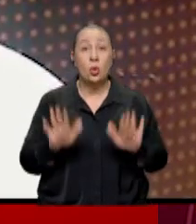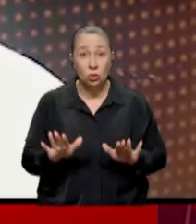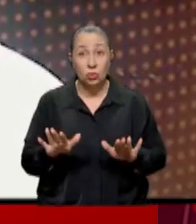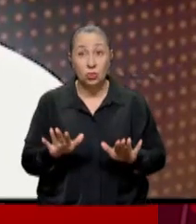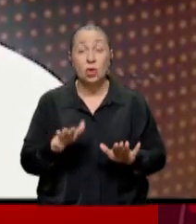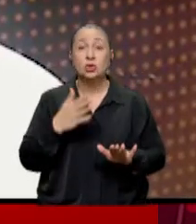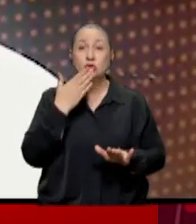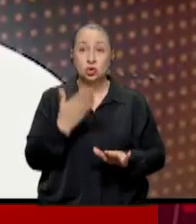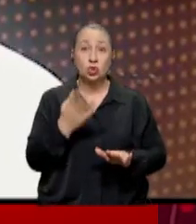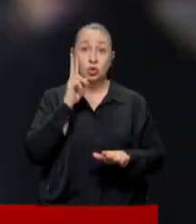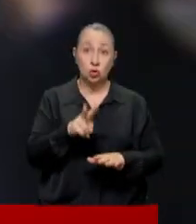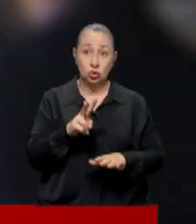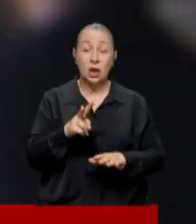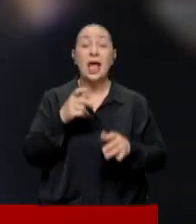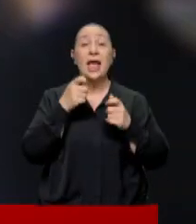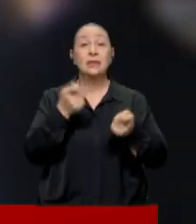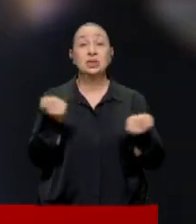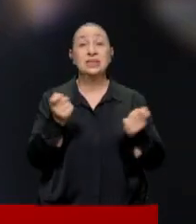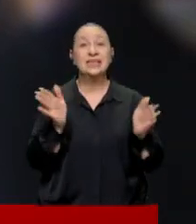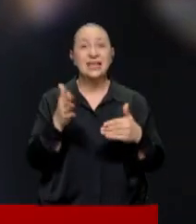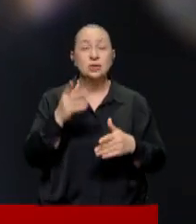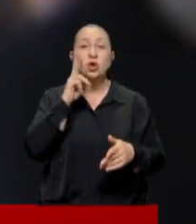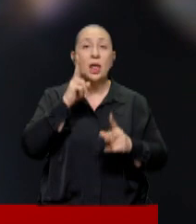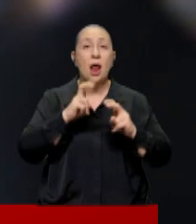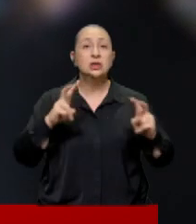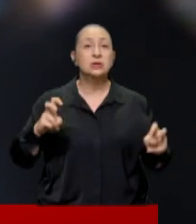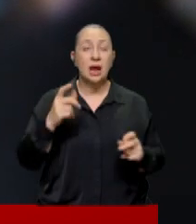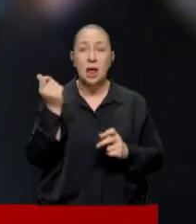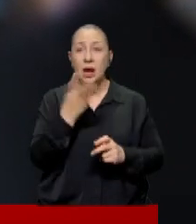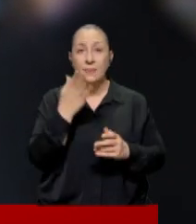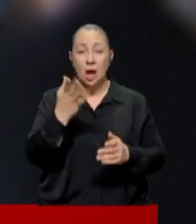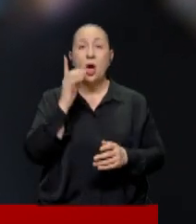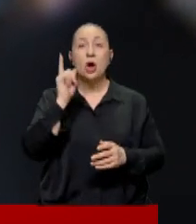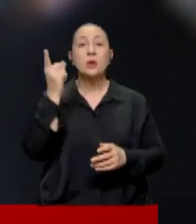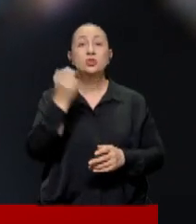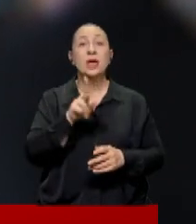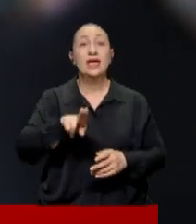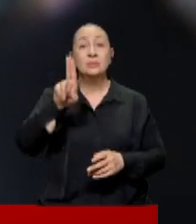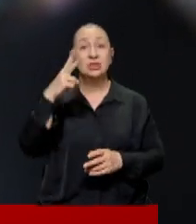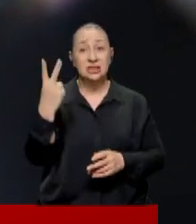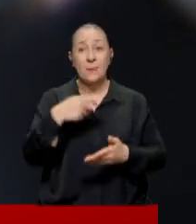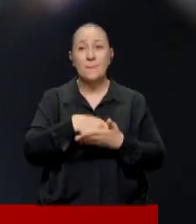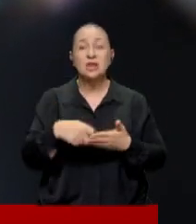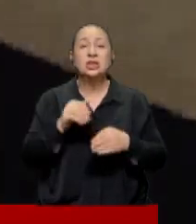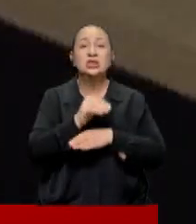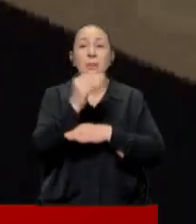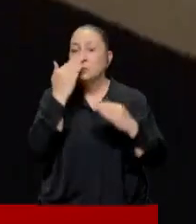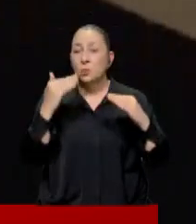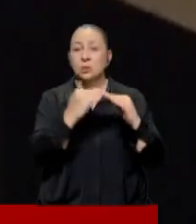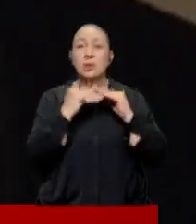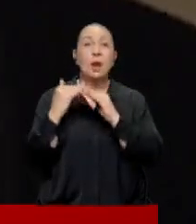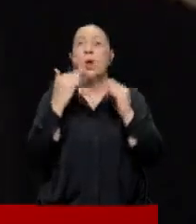olduğunu ifade ettiğini görüyoruz. Eğitim İş Sendikası'nın son araştırmasından rakamlar, öğretmenlerin %72'si maaşım yaşam